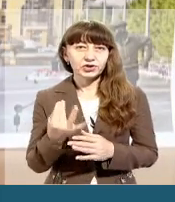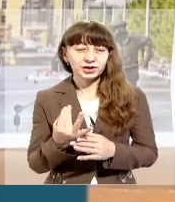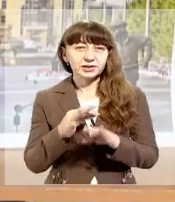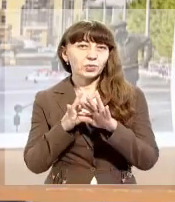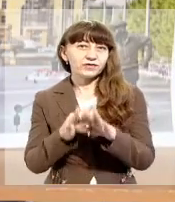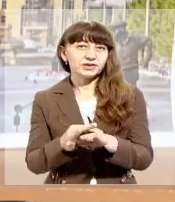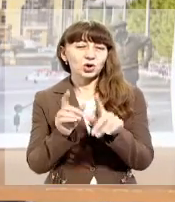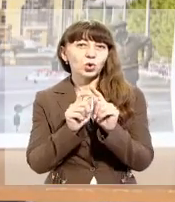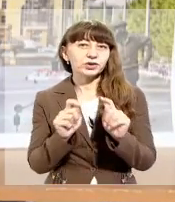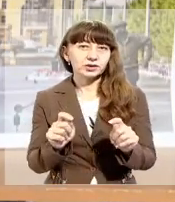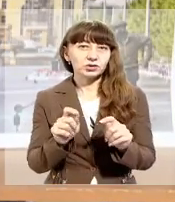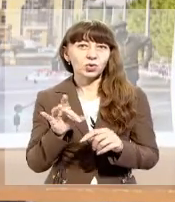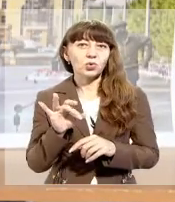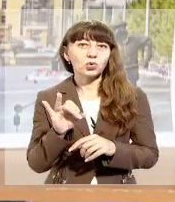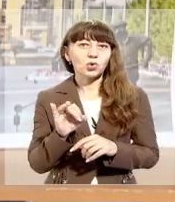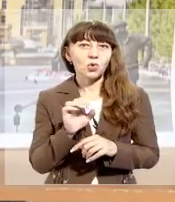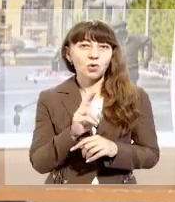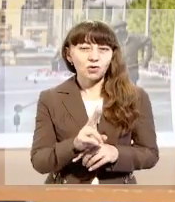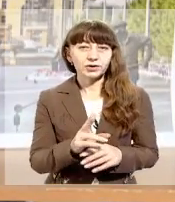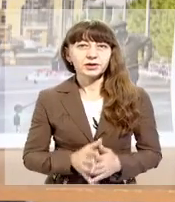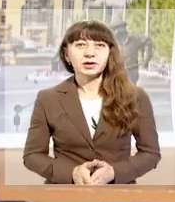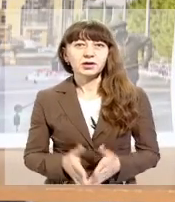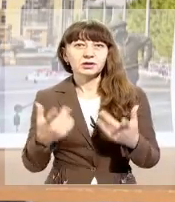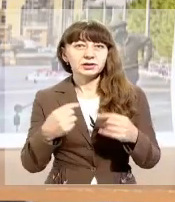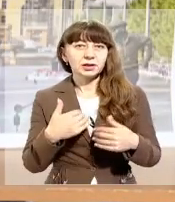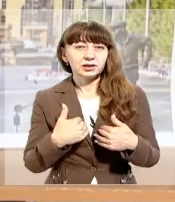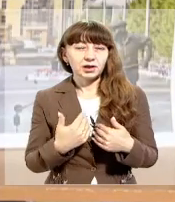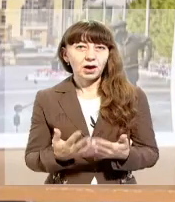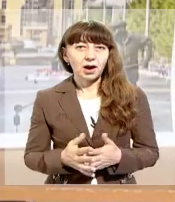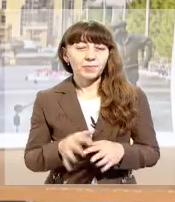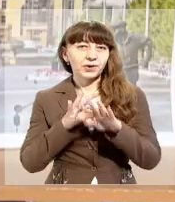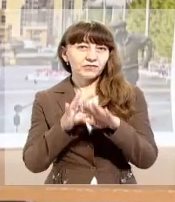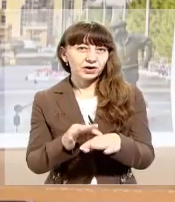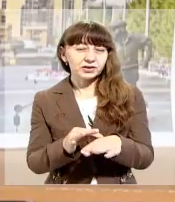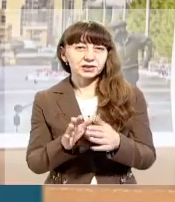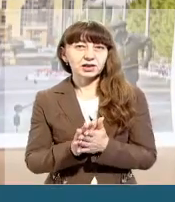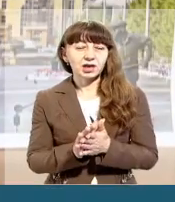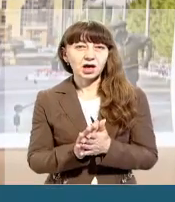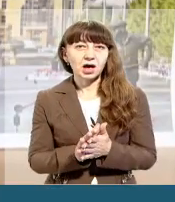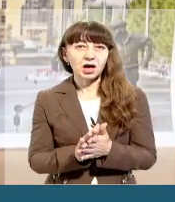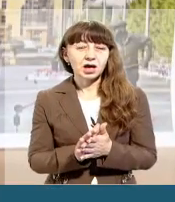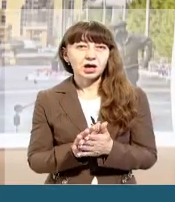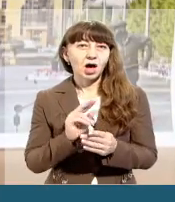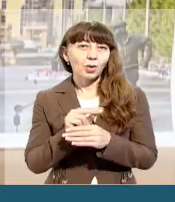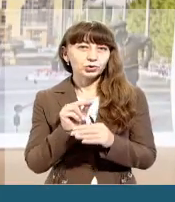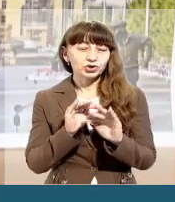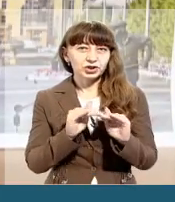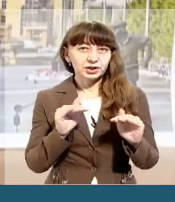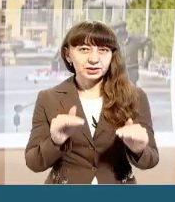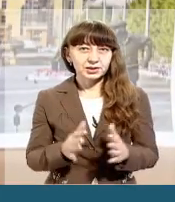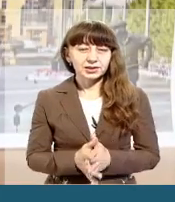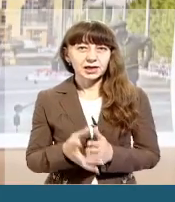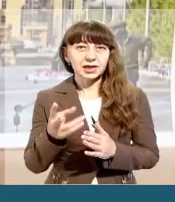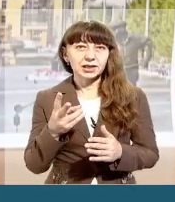Ашық сабақтан бір күн бұрын бізге тақырып айтылды. Біз бір күн ішінде бағдарламаға сәйкес ашық сабақ әзірлеуіміз керек еді. Мұнда алдымен